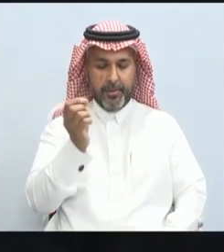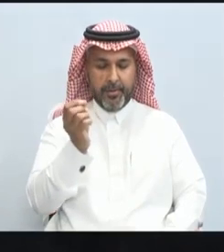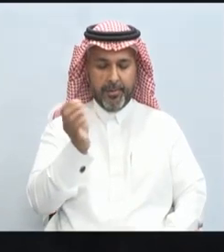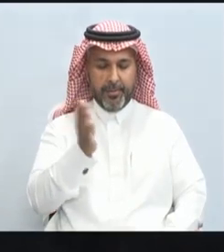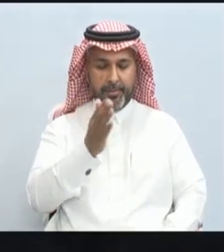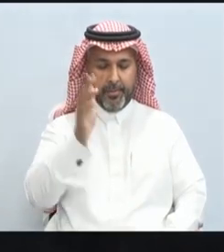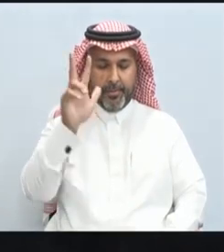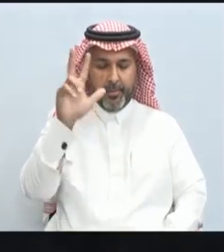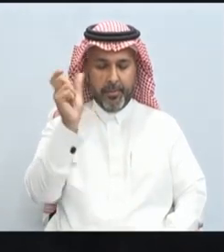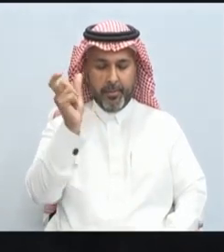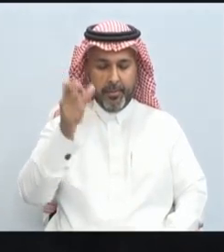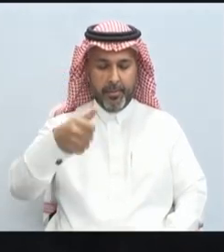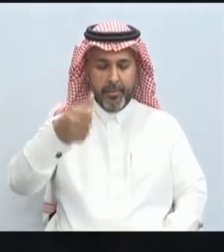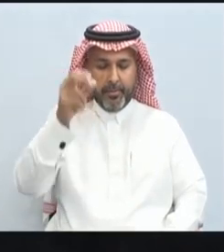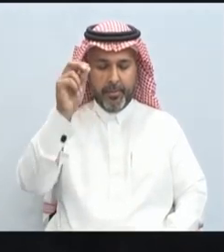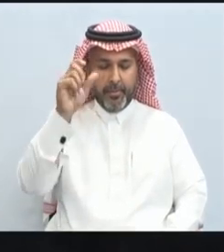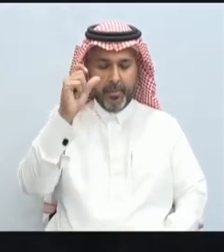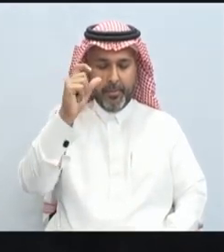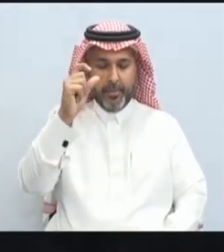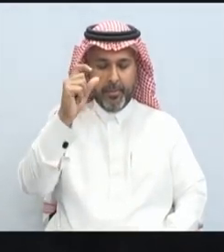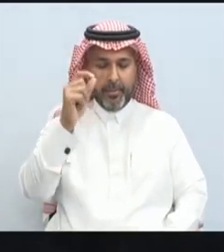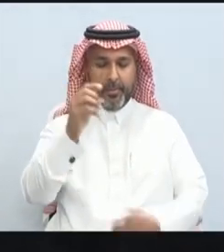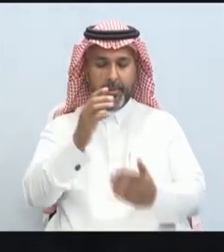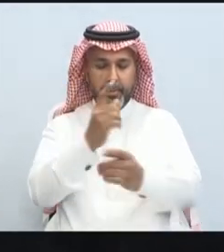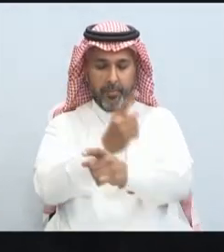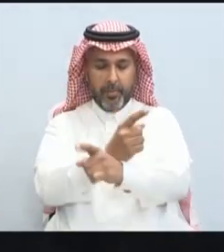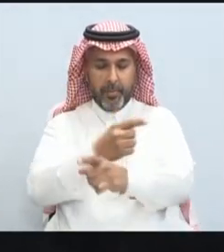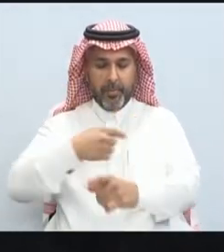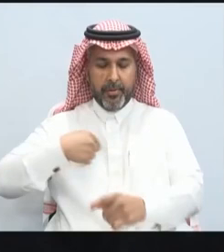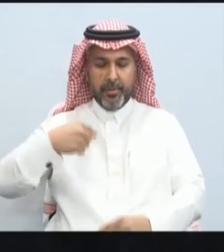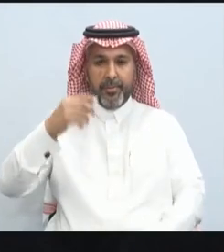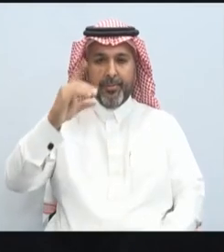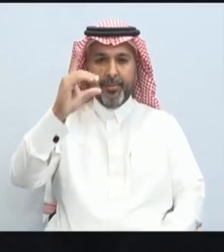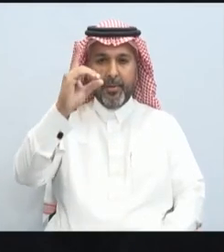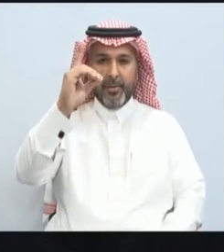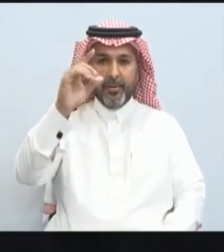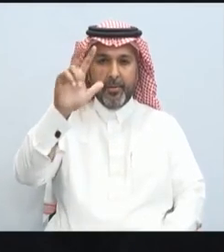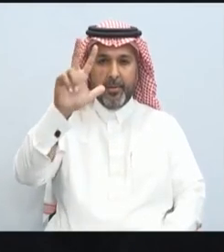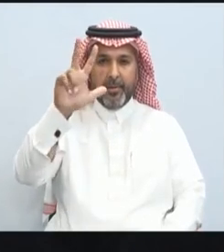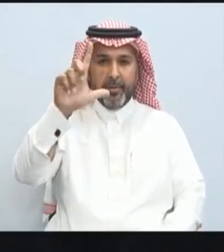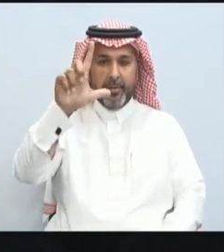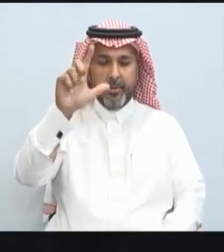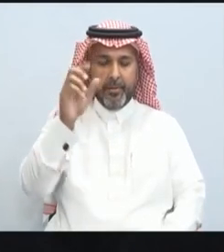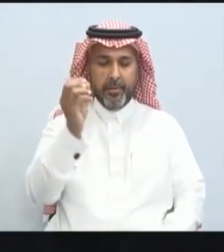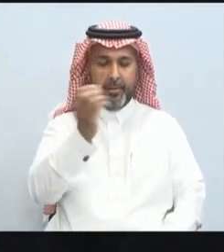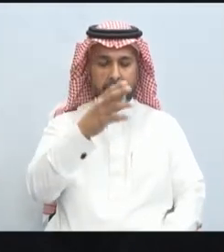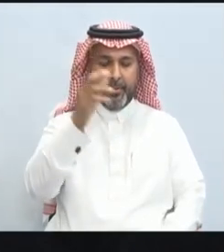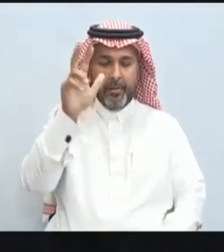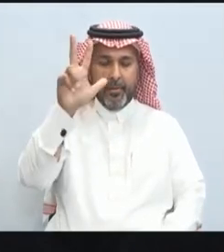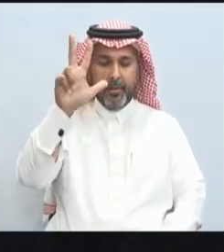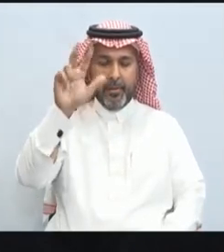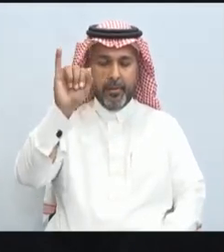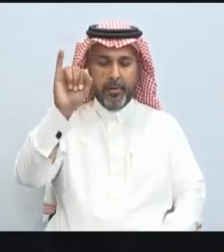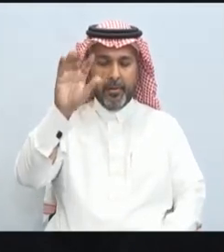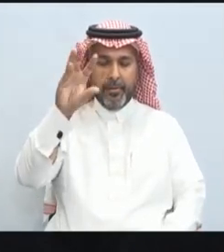لغه الاشاره الاستاذ بدر الحمود اليوم باذن الله تعالى نستكمل القسم الاخير